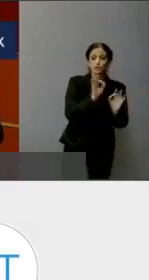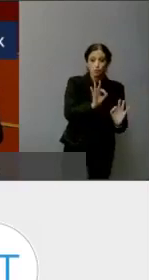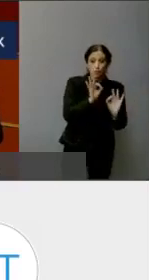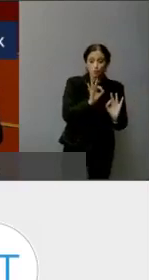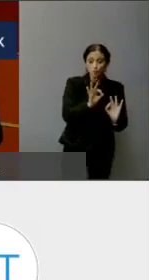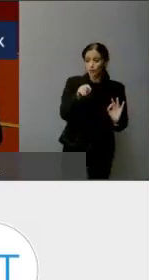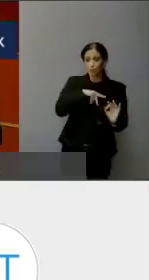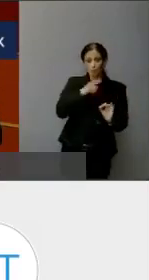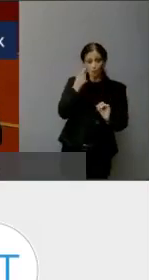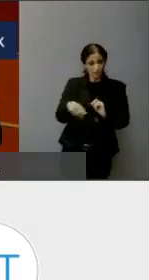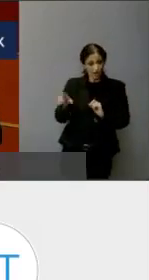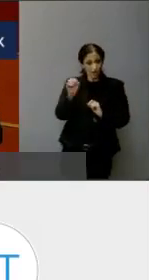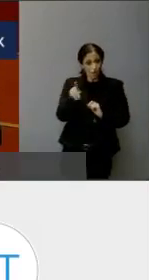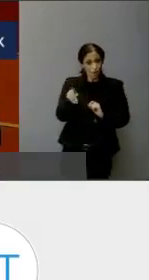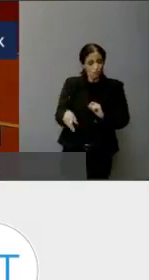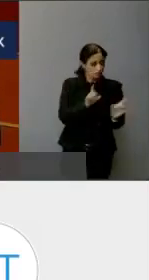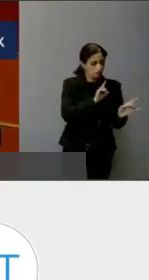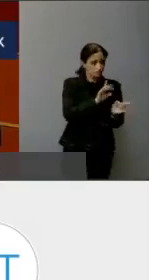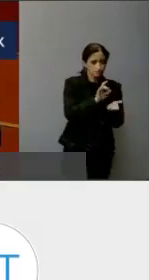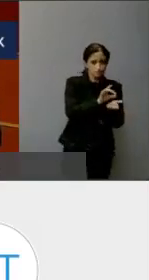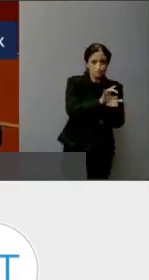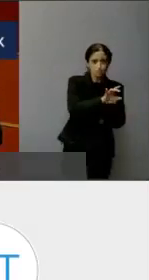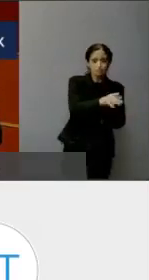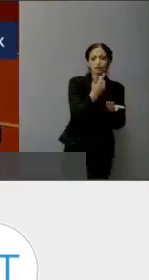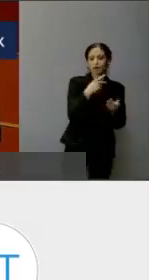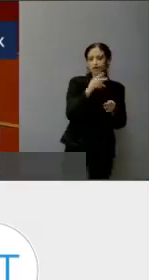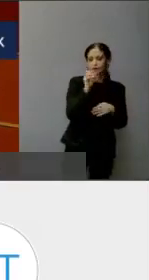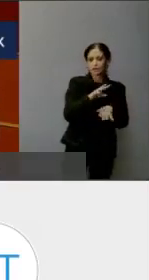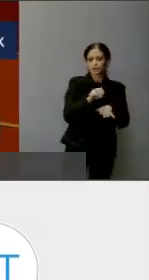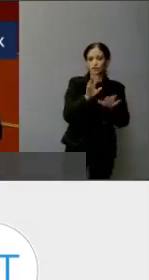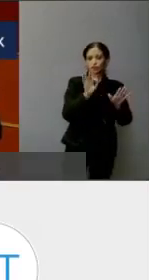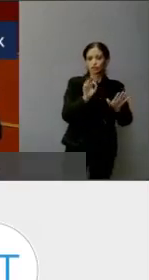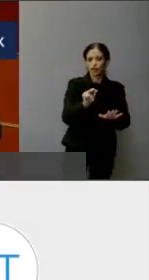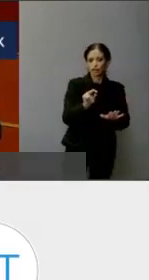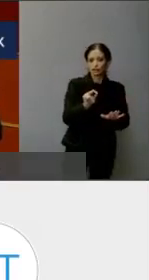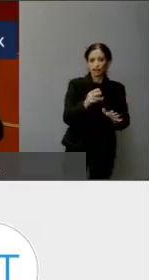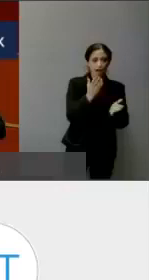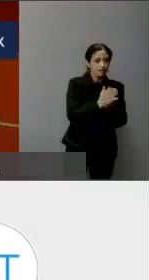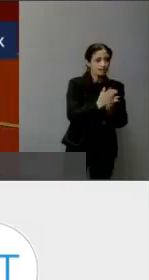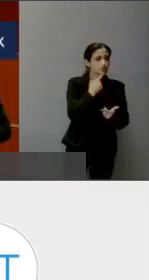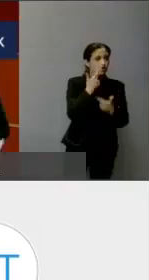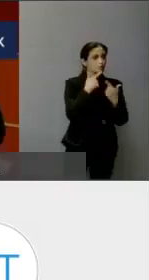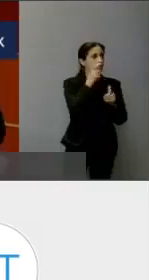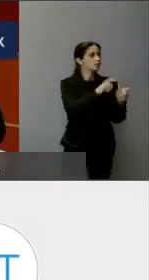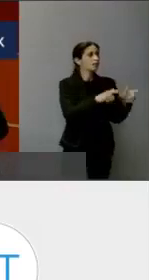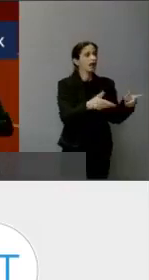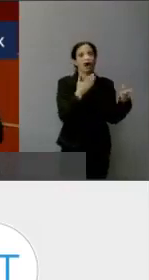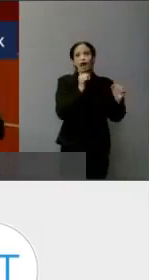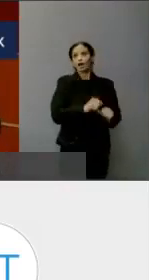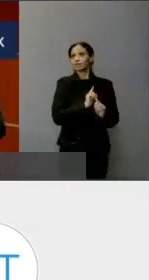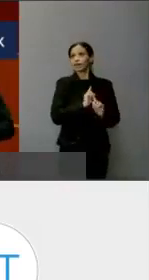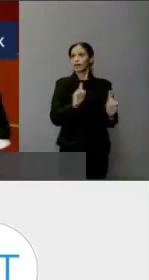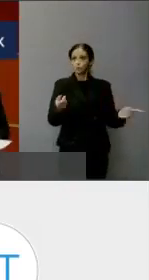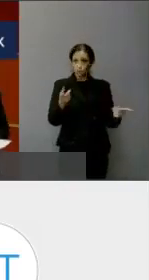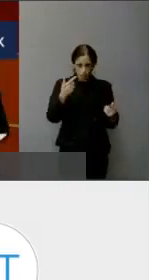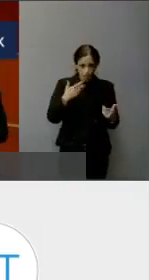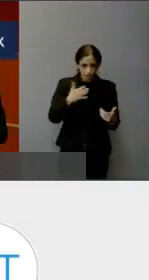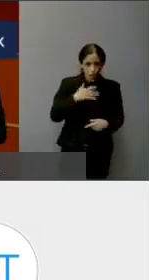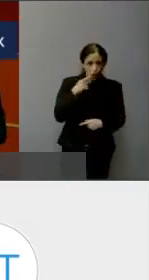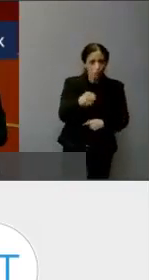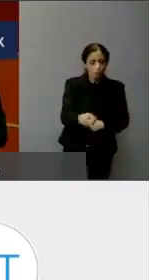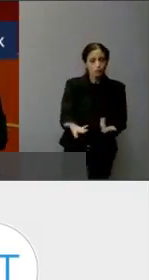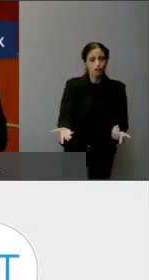negli anni 80 e negli anni successivi oggi poi si lamenta che non ci ha visto più nessuno ma li ha mandati via lui bisognerebbe chiedere ma perché la mano di